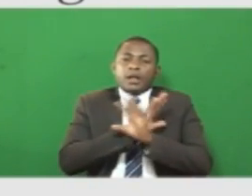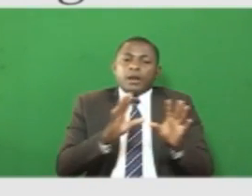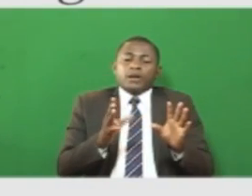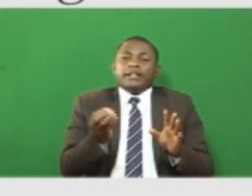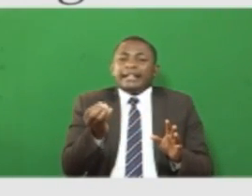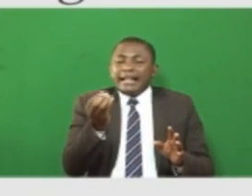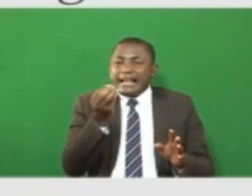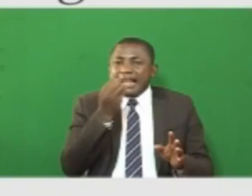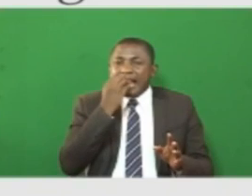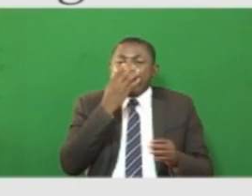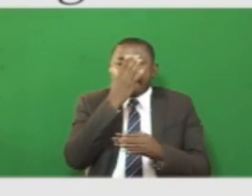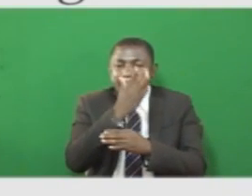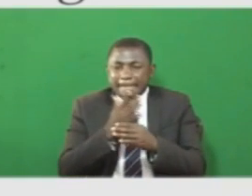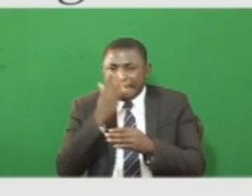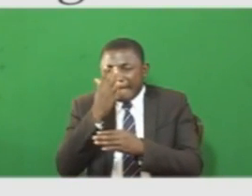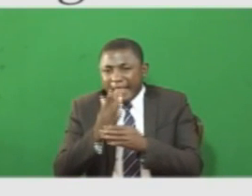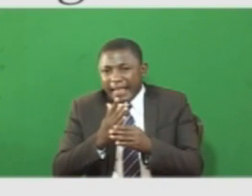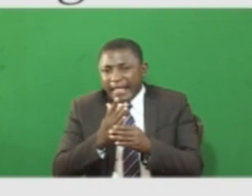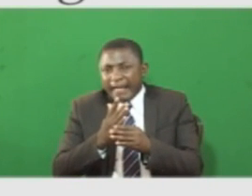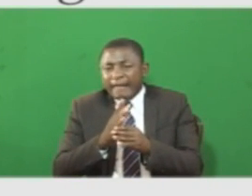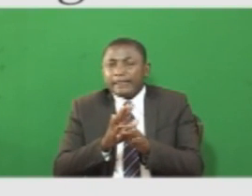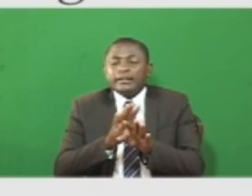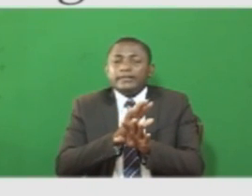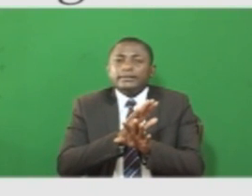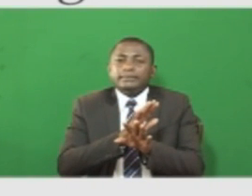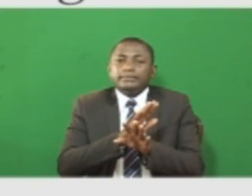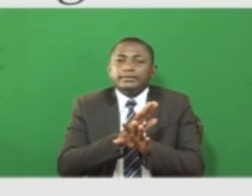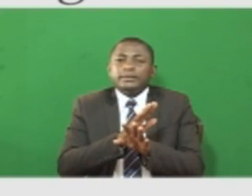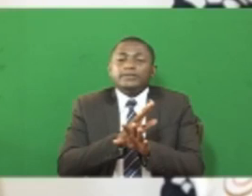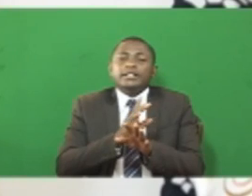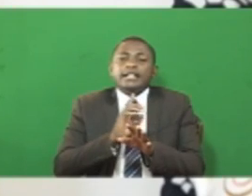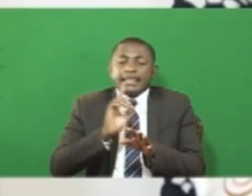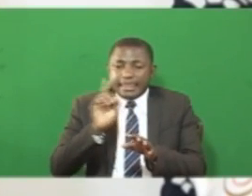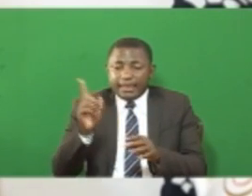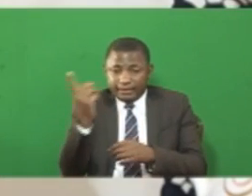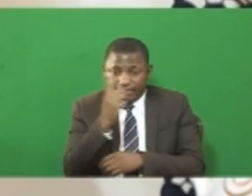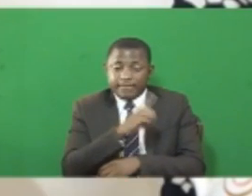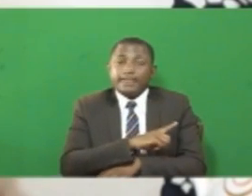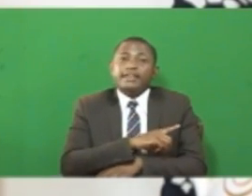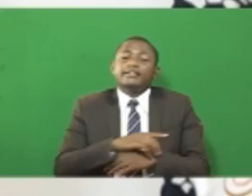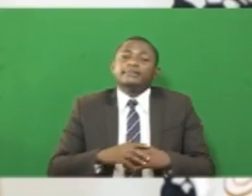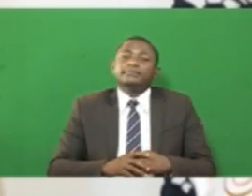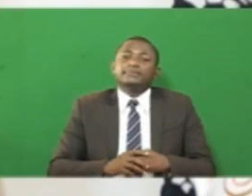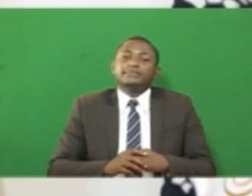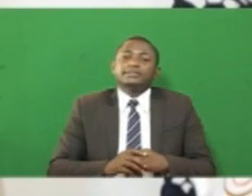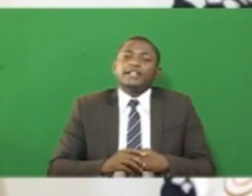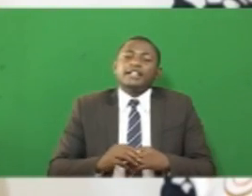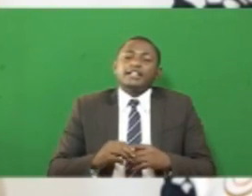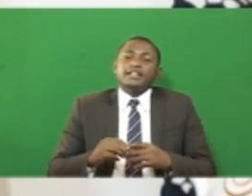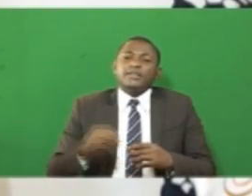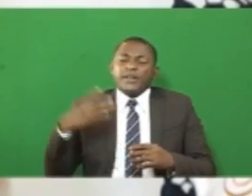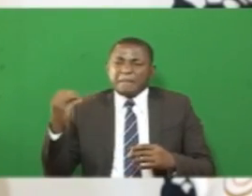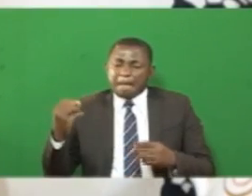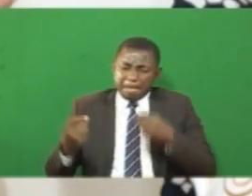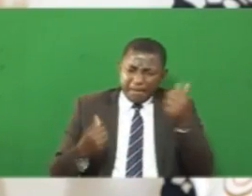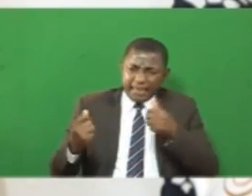zviyo zvakakangiwa. Uh-huh. Kana ura utsva kusvikira pamusi iwoyo. Right. Saka pane mutambo wema first fruits. Uh-huh.